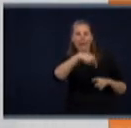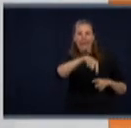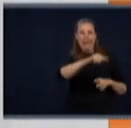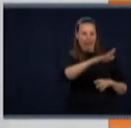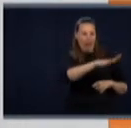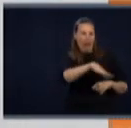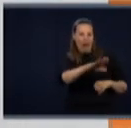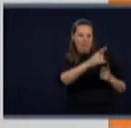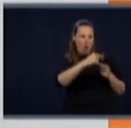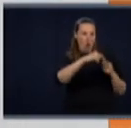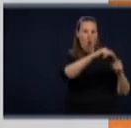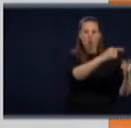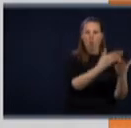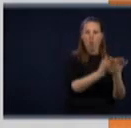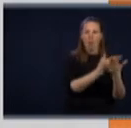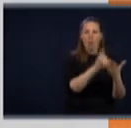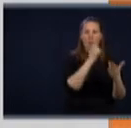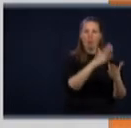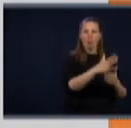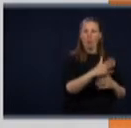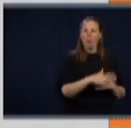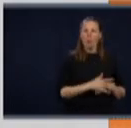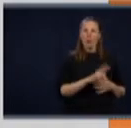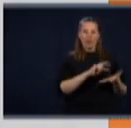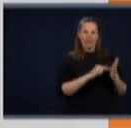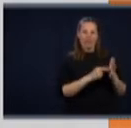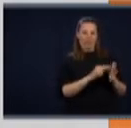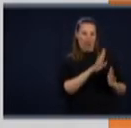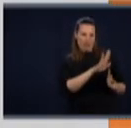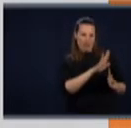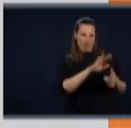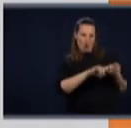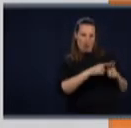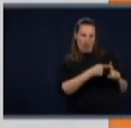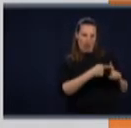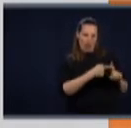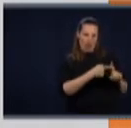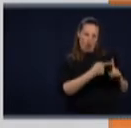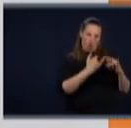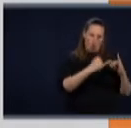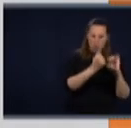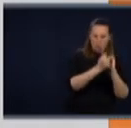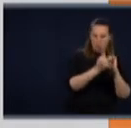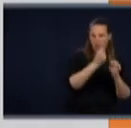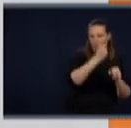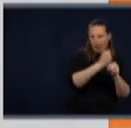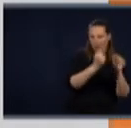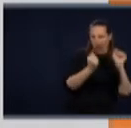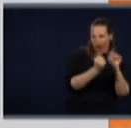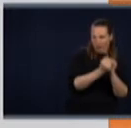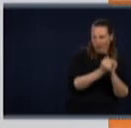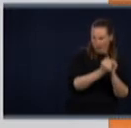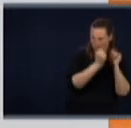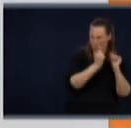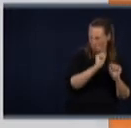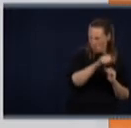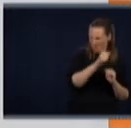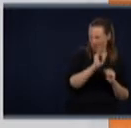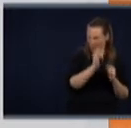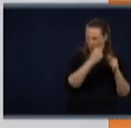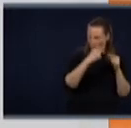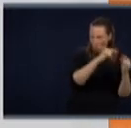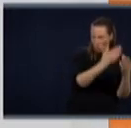qui vont retourner à l'école. Est-ce qu'ils vont pouvoir continuer à travailler à vos côtés comme ça a été le cas ces dernières semaines? Est-ce qu'il y a des